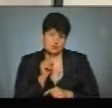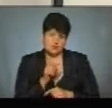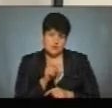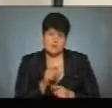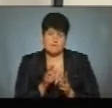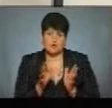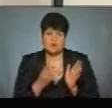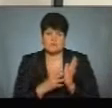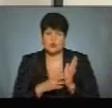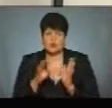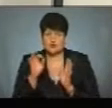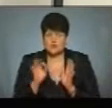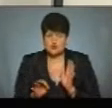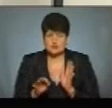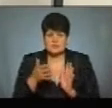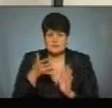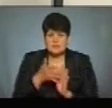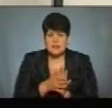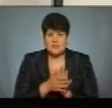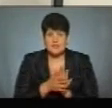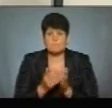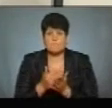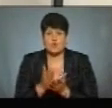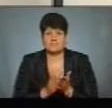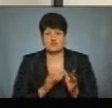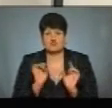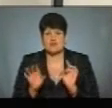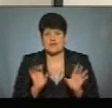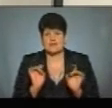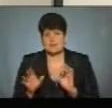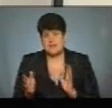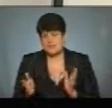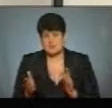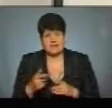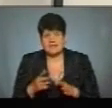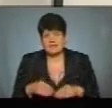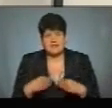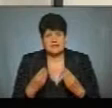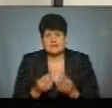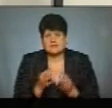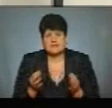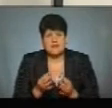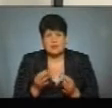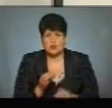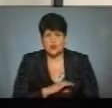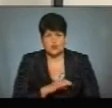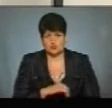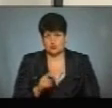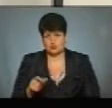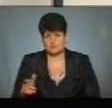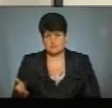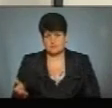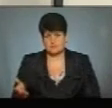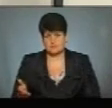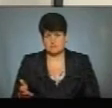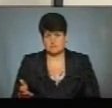що там понад 90% іде на політичну рекламу, яка не несе ніякого її користі